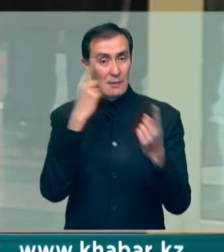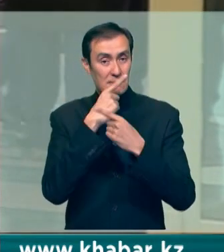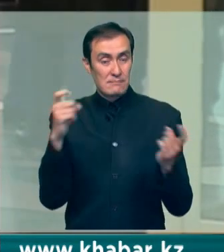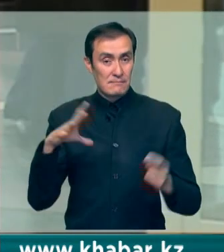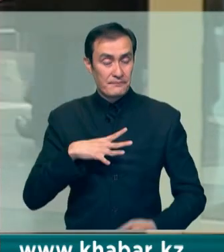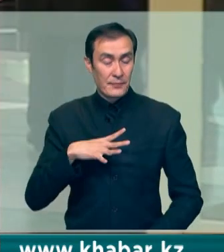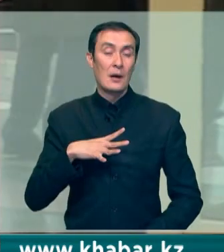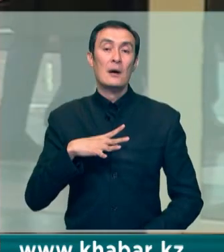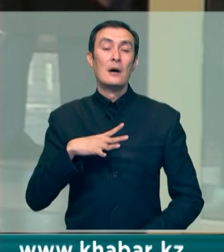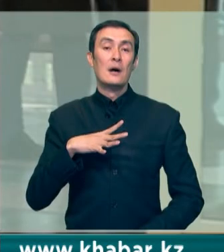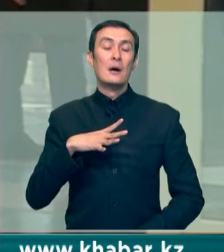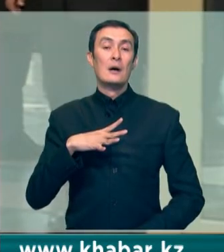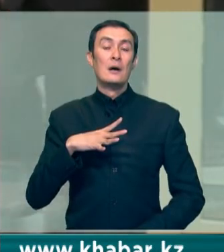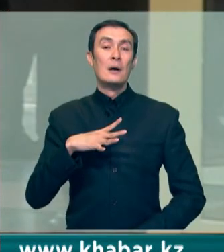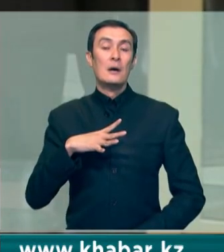анонсировал,